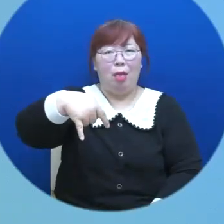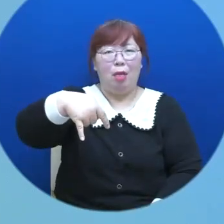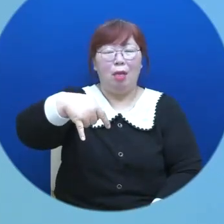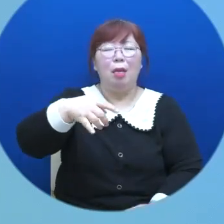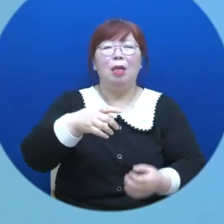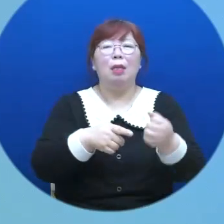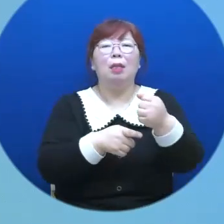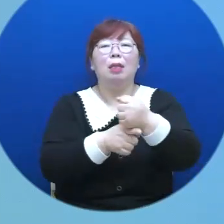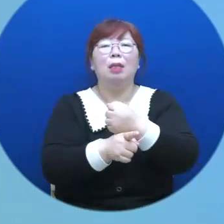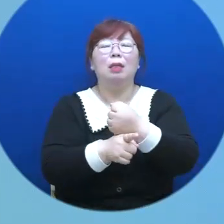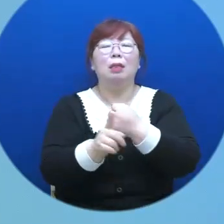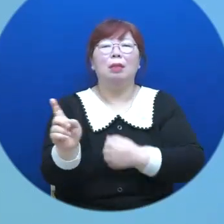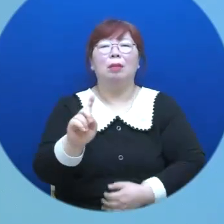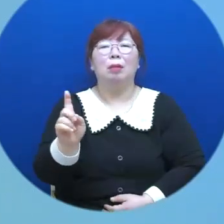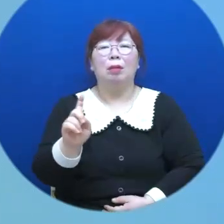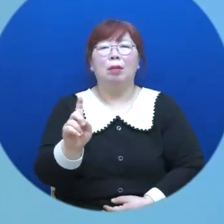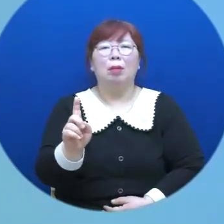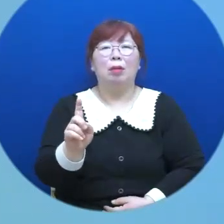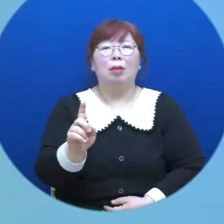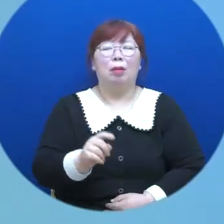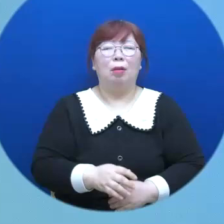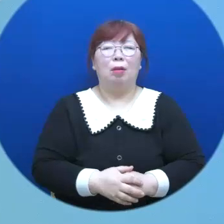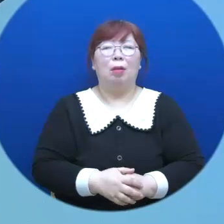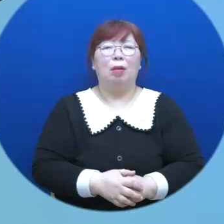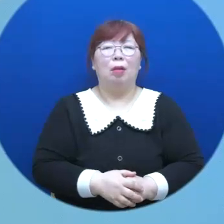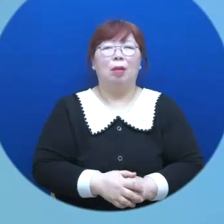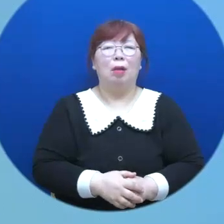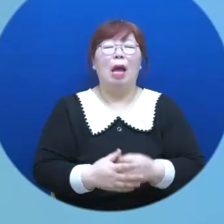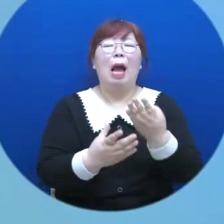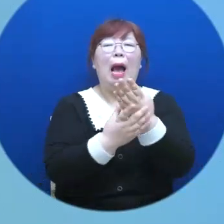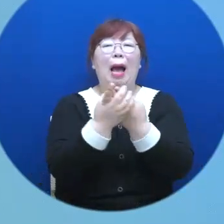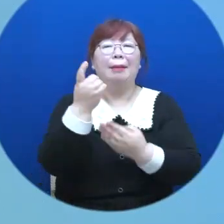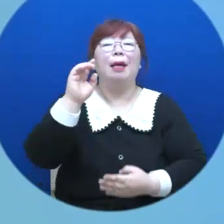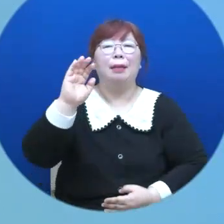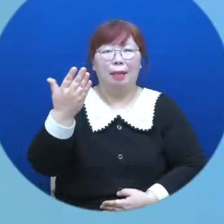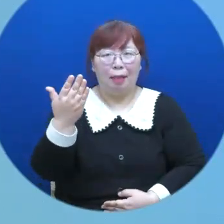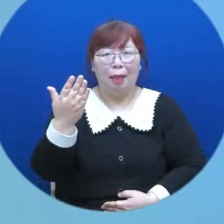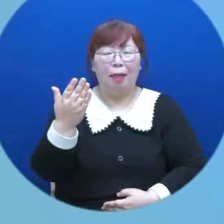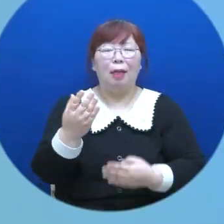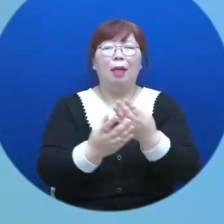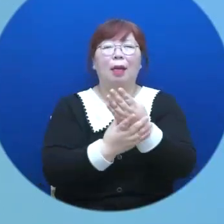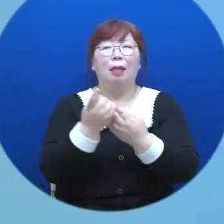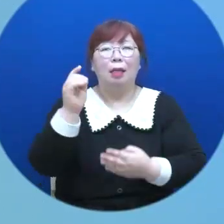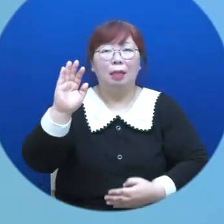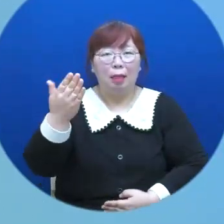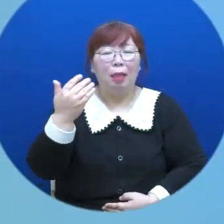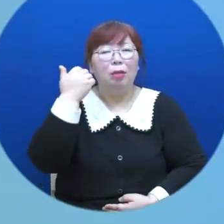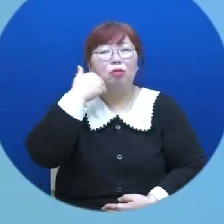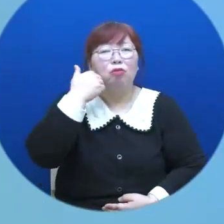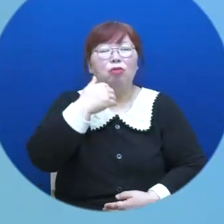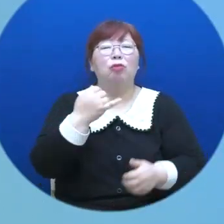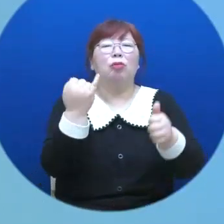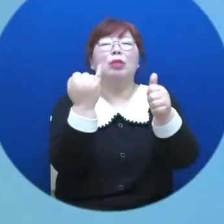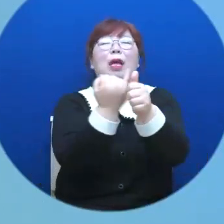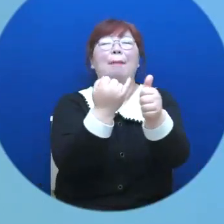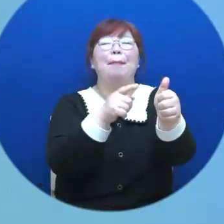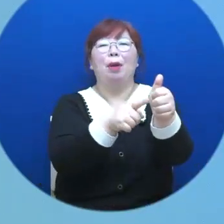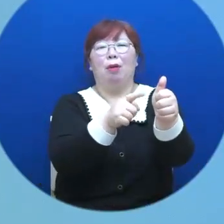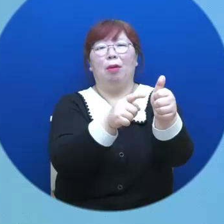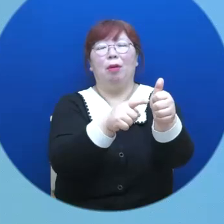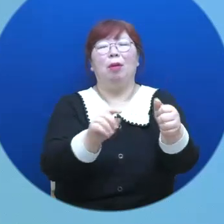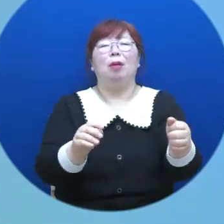그 레위의 뜻은 뭐예요? 하나 되다, 연합하다. 누구와? 남편하고